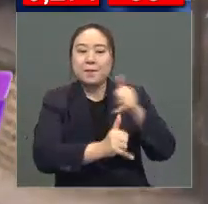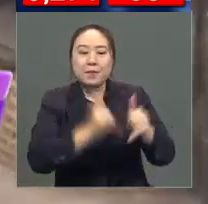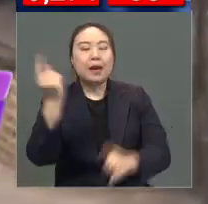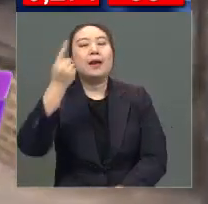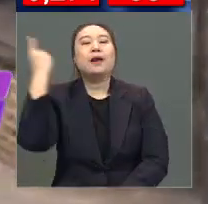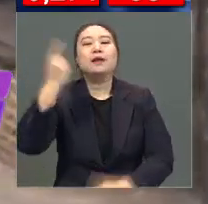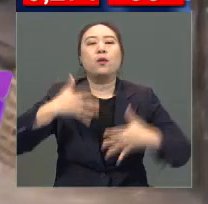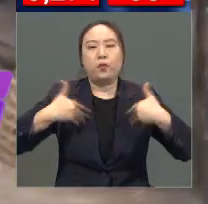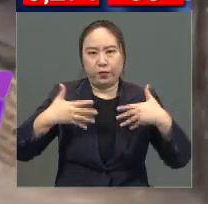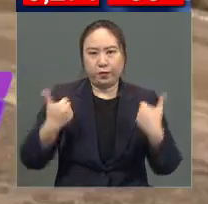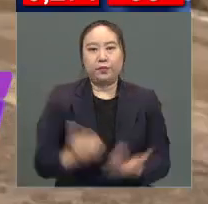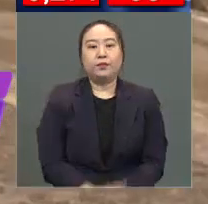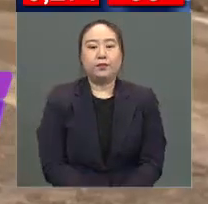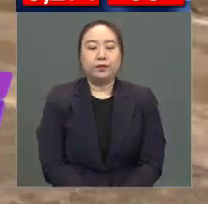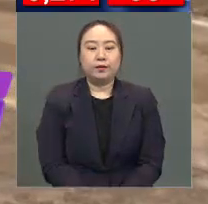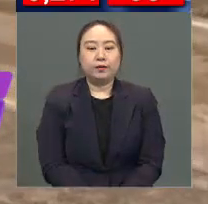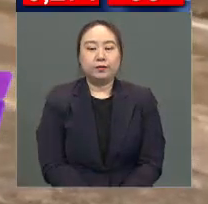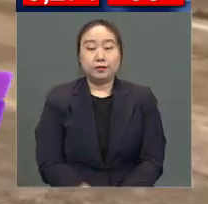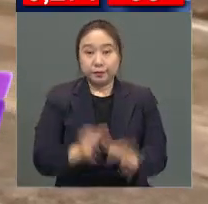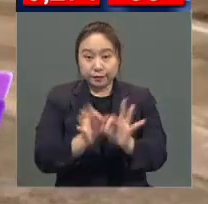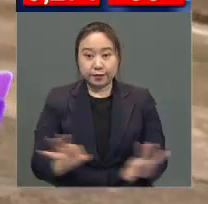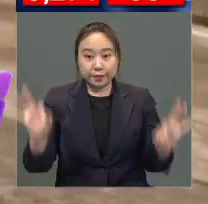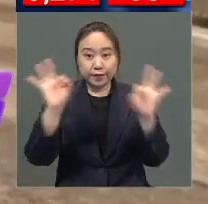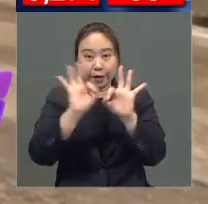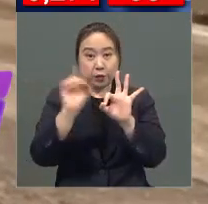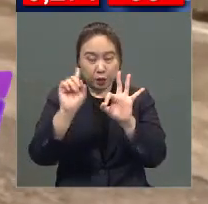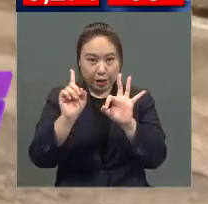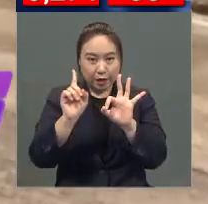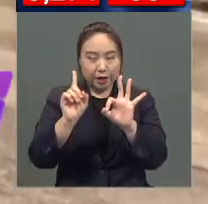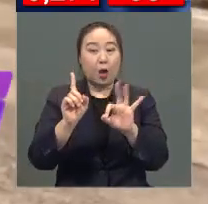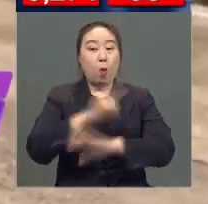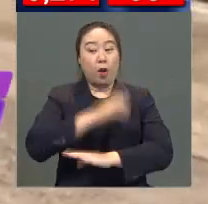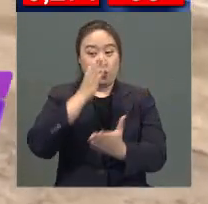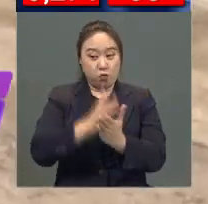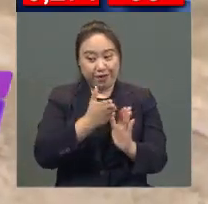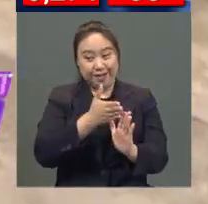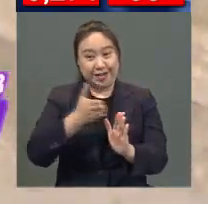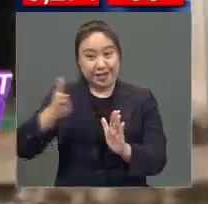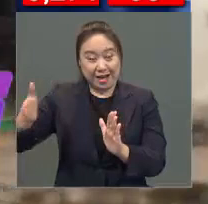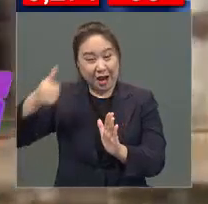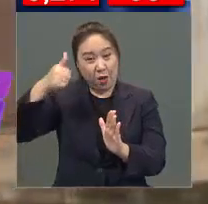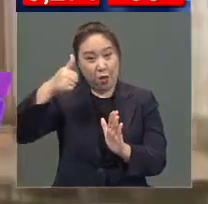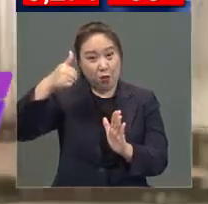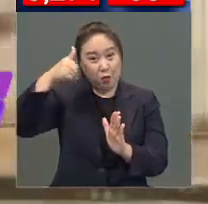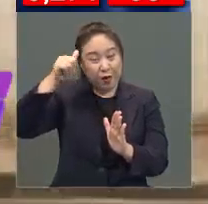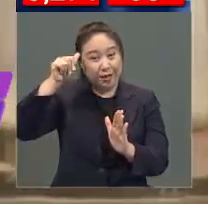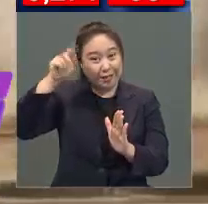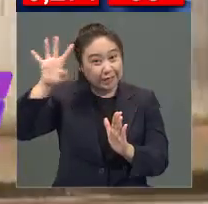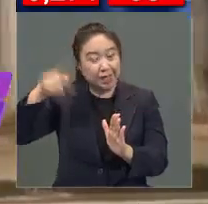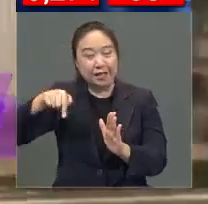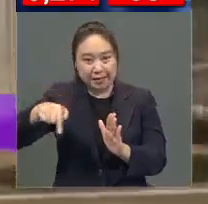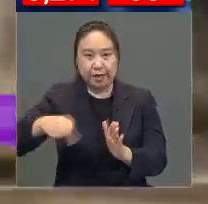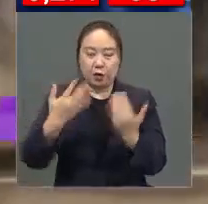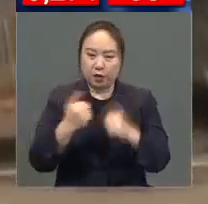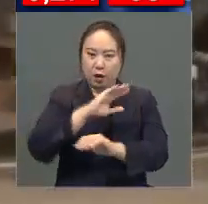ท่องเที่ยวได้อย่างสบายใจโดยเฉพาะอย่างยิ่งสุดสัปดาห์นี้เป็นวันหยุดยาวสถานการณ์การควบคุมโรคใน